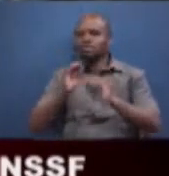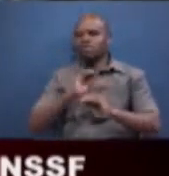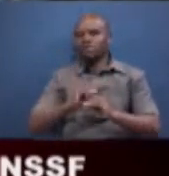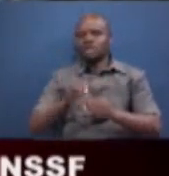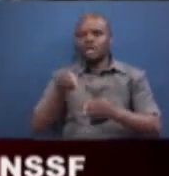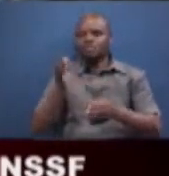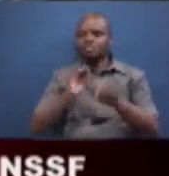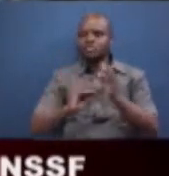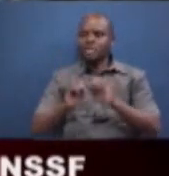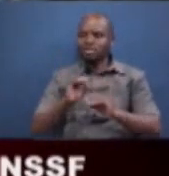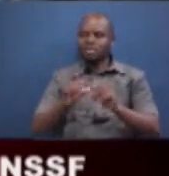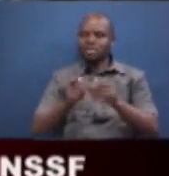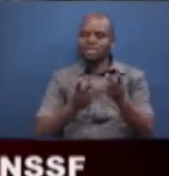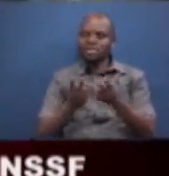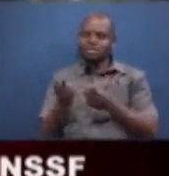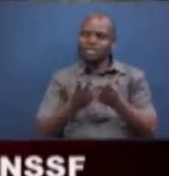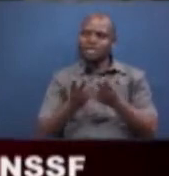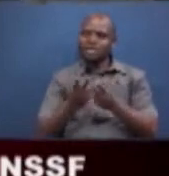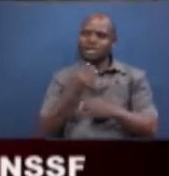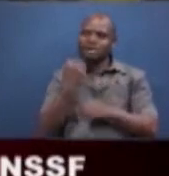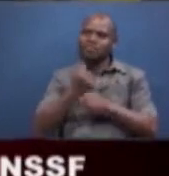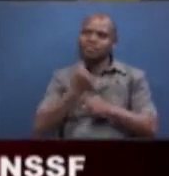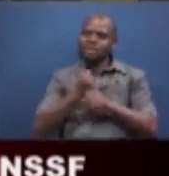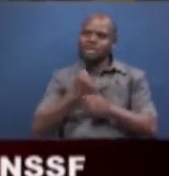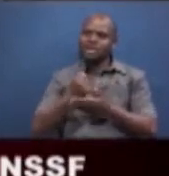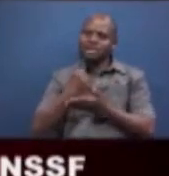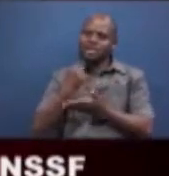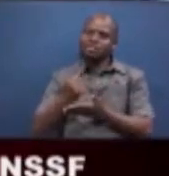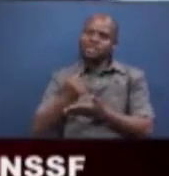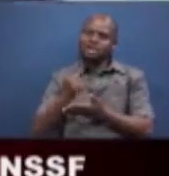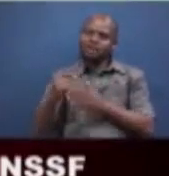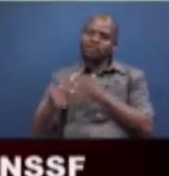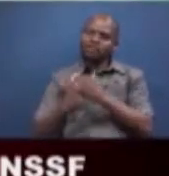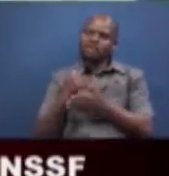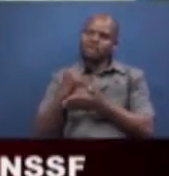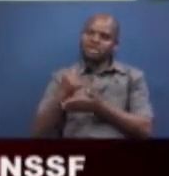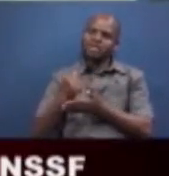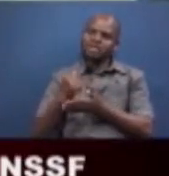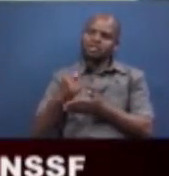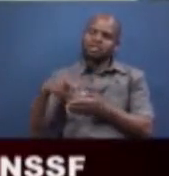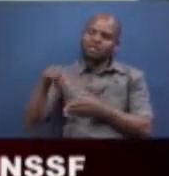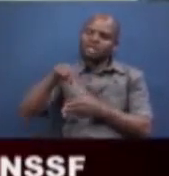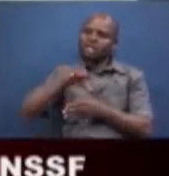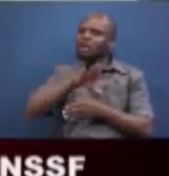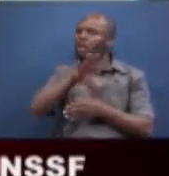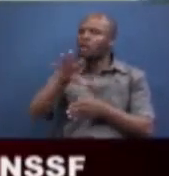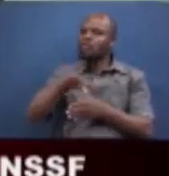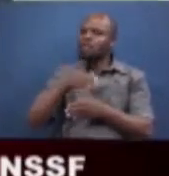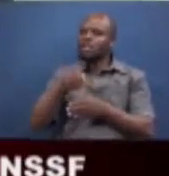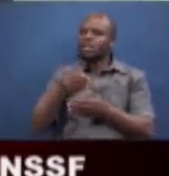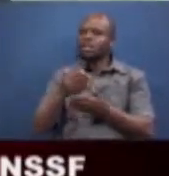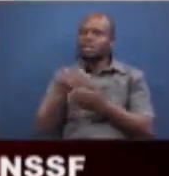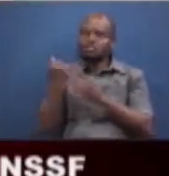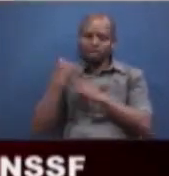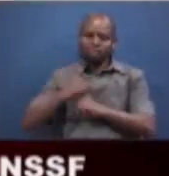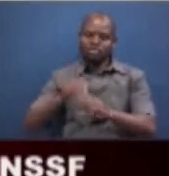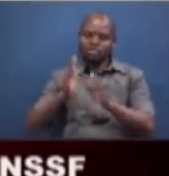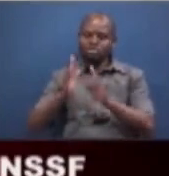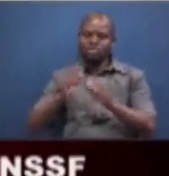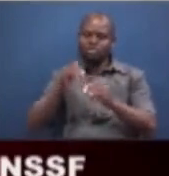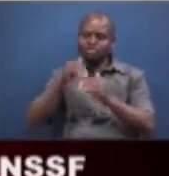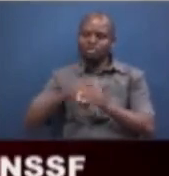kuongeza michango, lakini pia yamefanya kipato chetu kutokana na uwekezaji kuongezeka. Yote hayo ni kwa juhudi kubwa ambayo